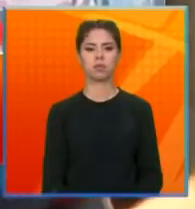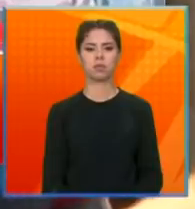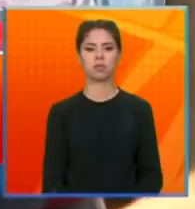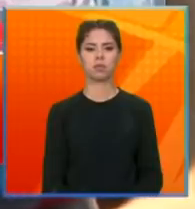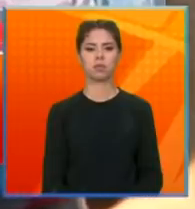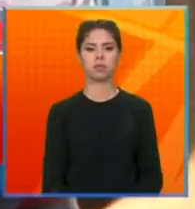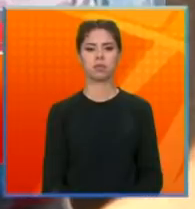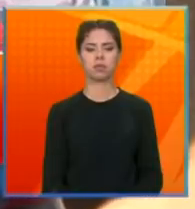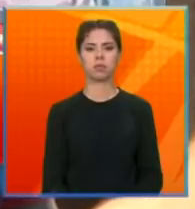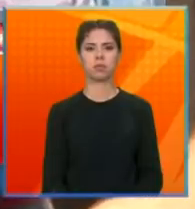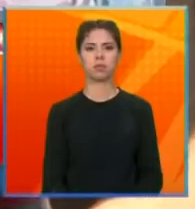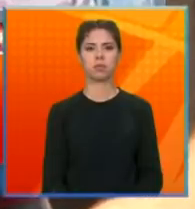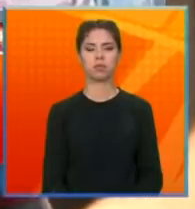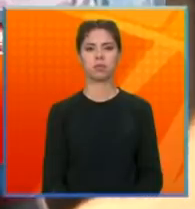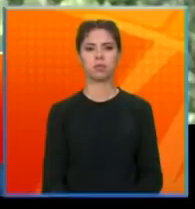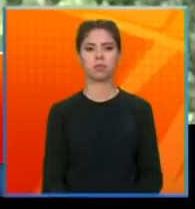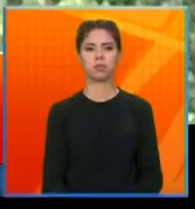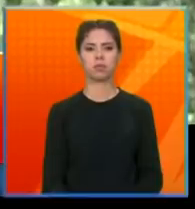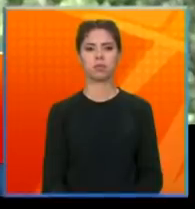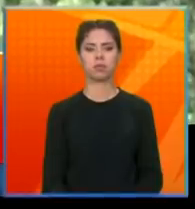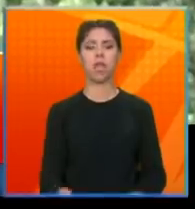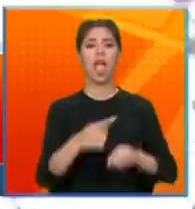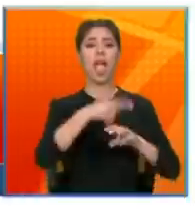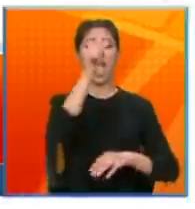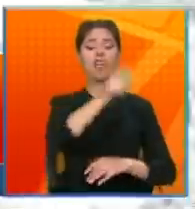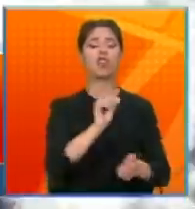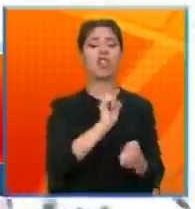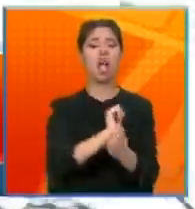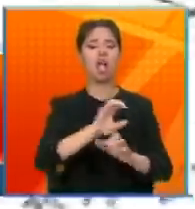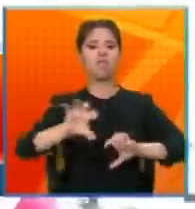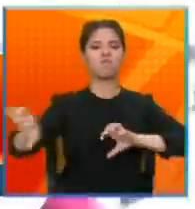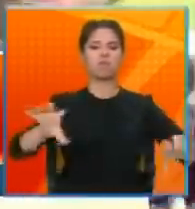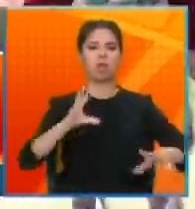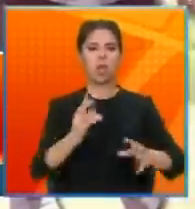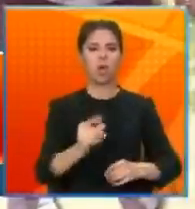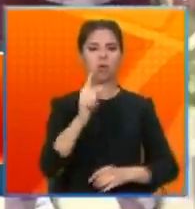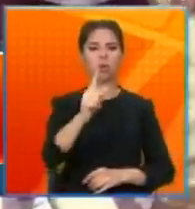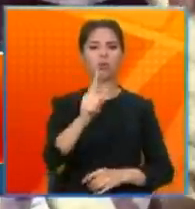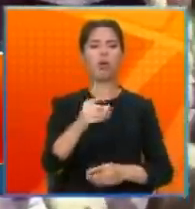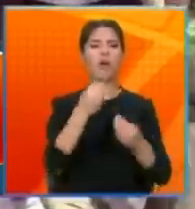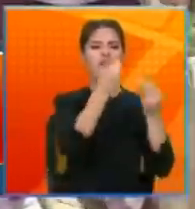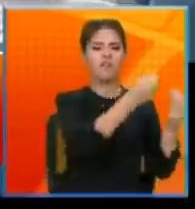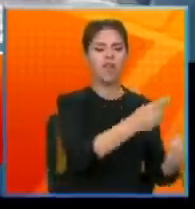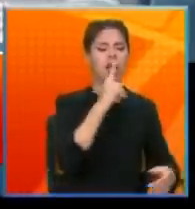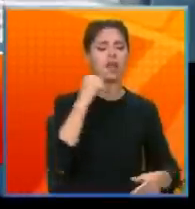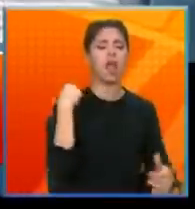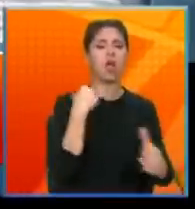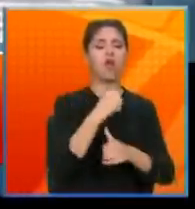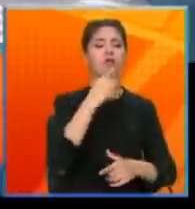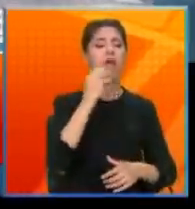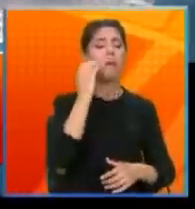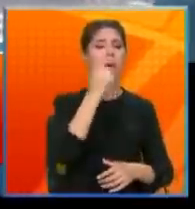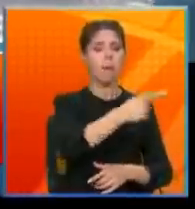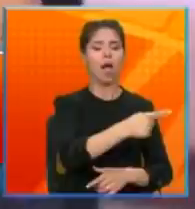Bundan daha acı olabilir mi ya? Bize olabilir mi? Ecrin'in ailesi ikiye bölündü. Bir yanda emanet edilen üvey babaannesiyle